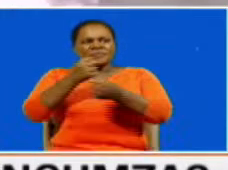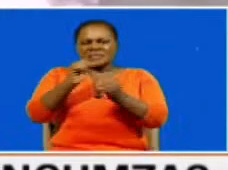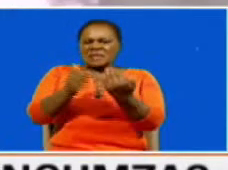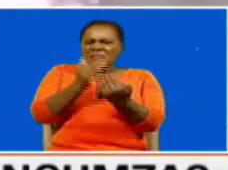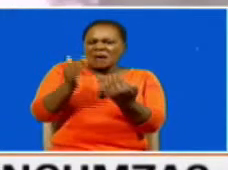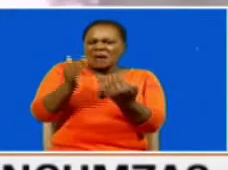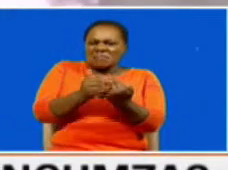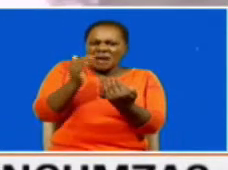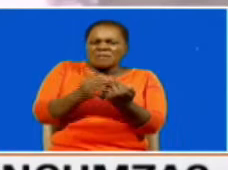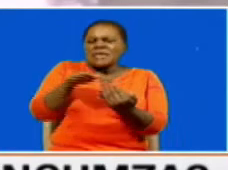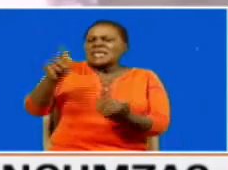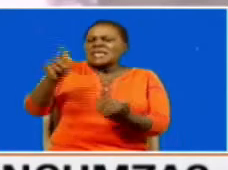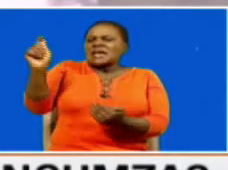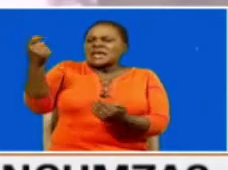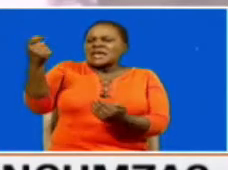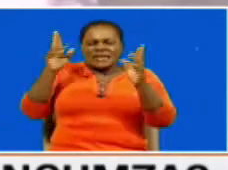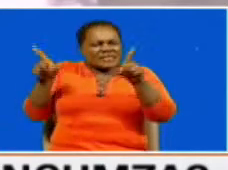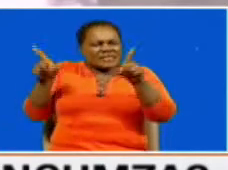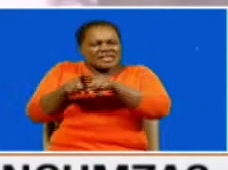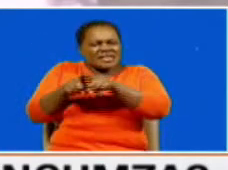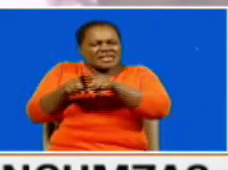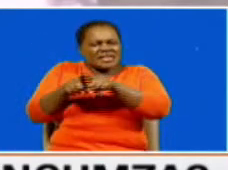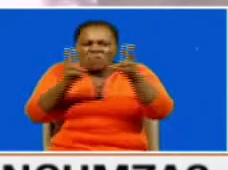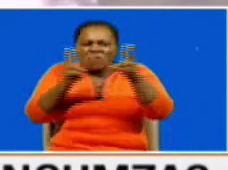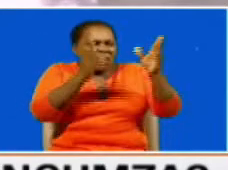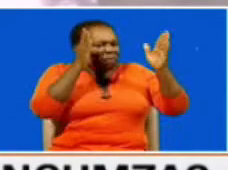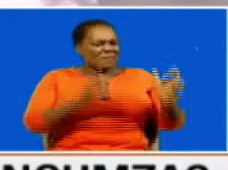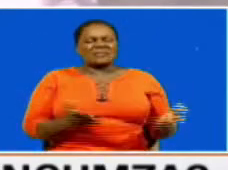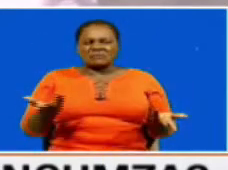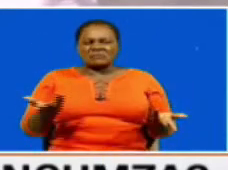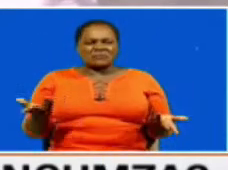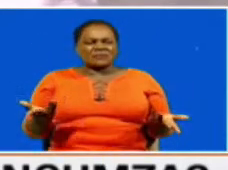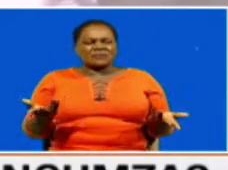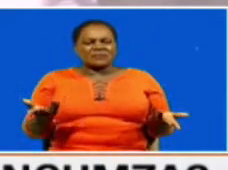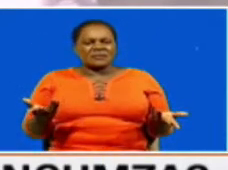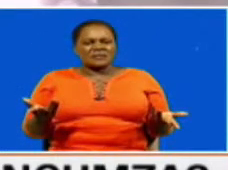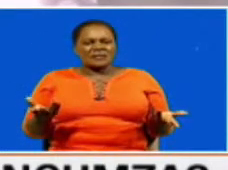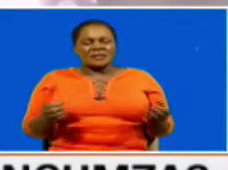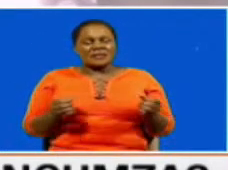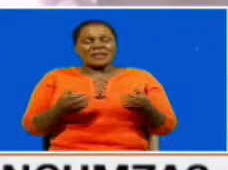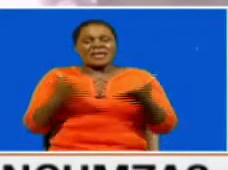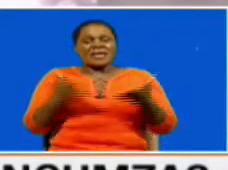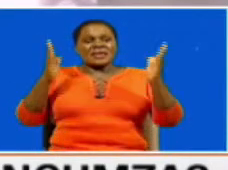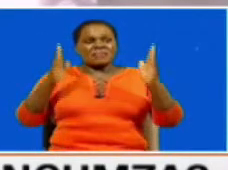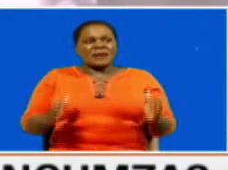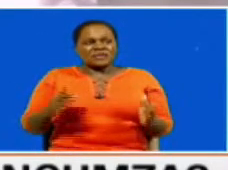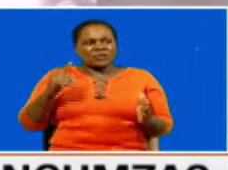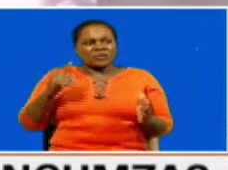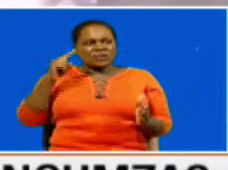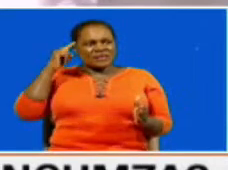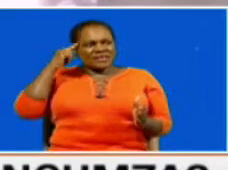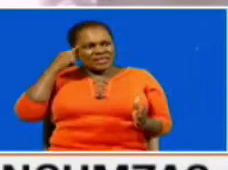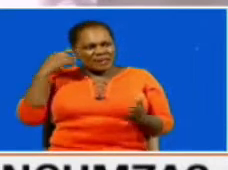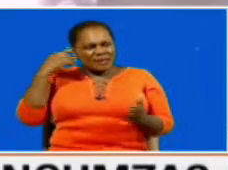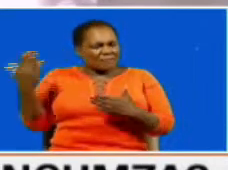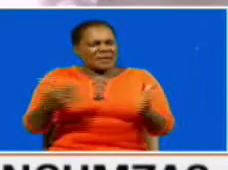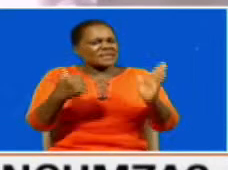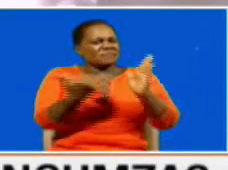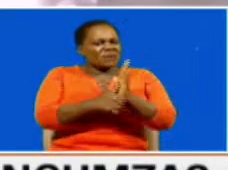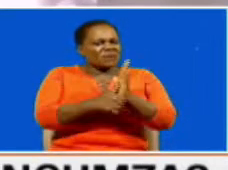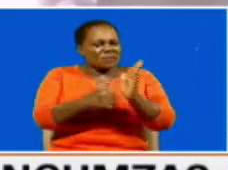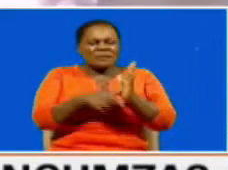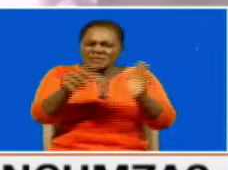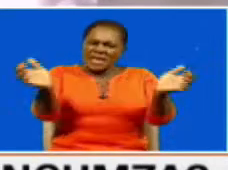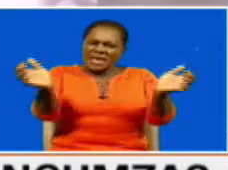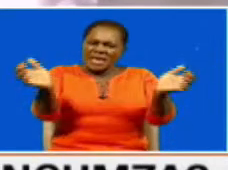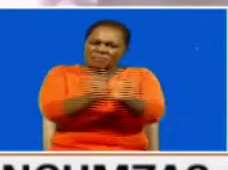sana. He's a Kenyan just like any other Kenyan. Na kwa hivyo kama mtu yote hapa anaweza anataranda kidogo hivi alete upuzi ashikwe, hata